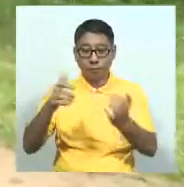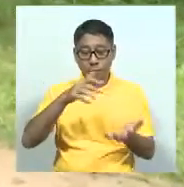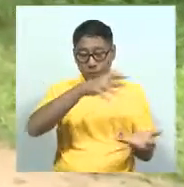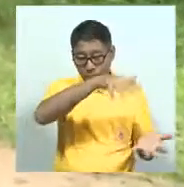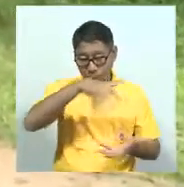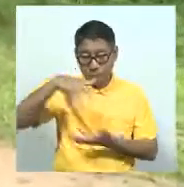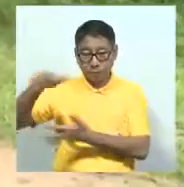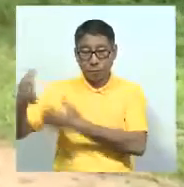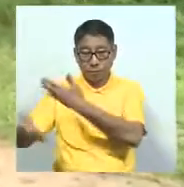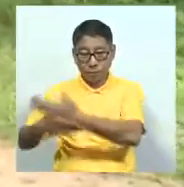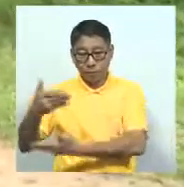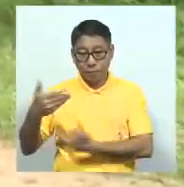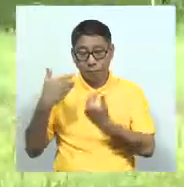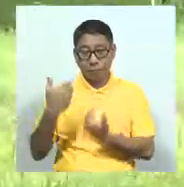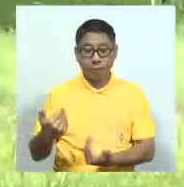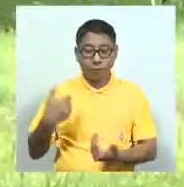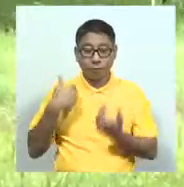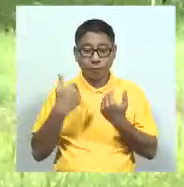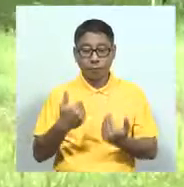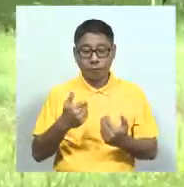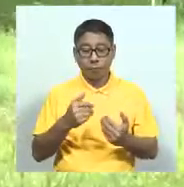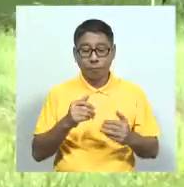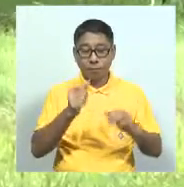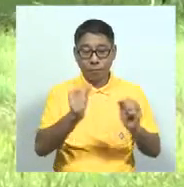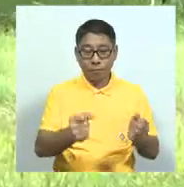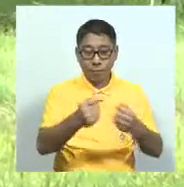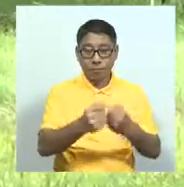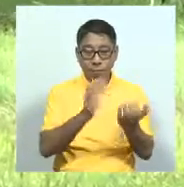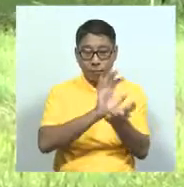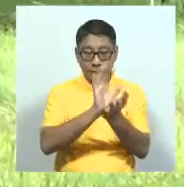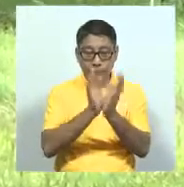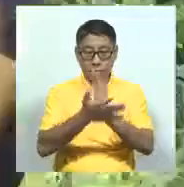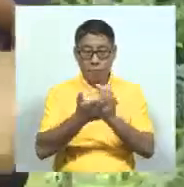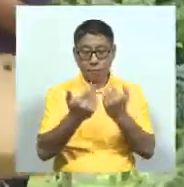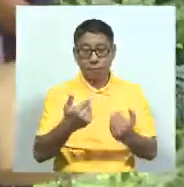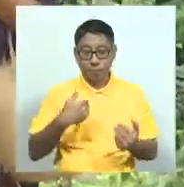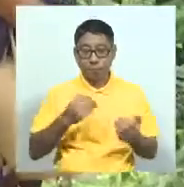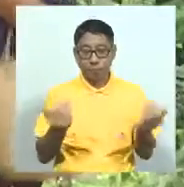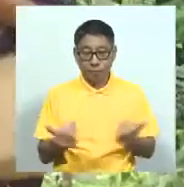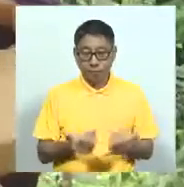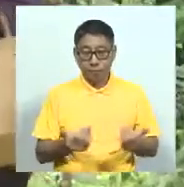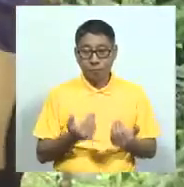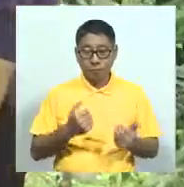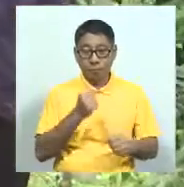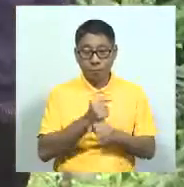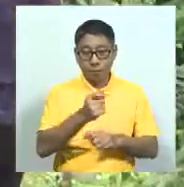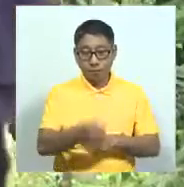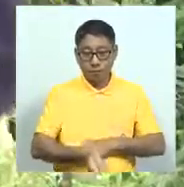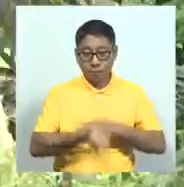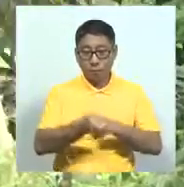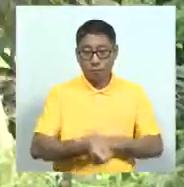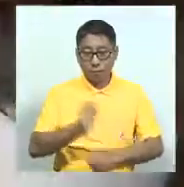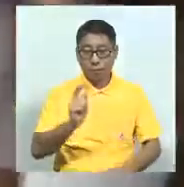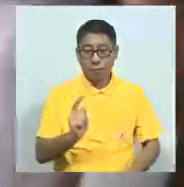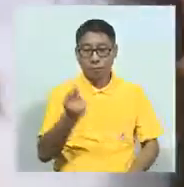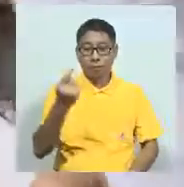หรือส่งพ่อค้าคนกลางจำหน่ายแต่เมื่อสวนแห่งนี้ถูกเปลี่ยนมือเข้าสู่รุ่นลูกที่เป็นเกษตรกรยุคใหม่